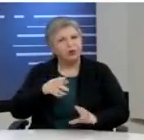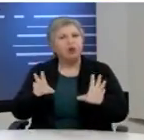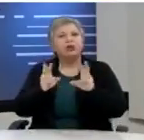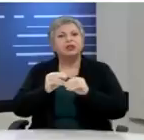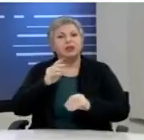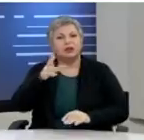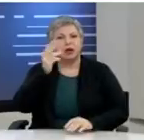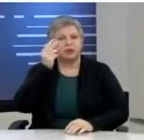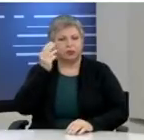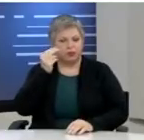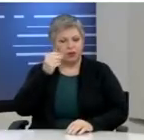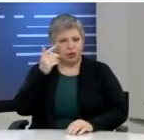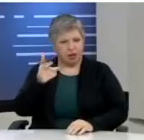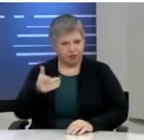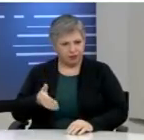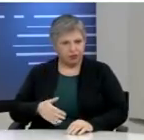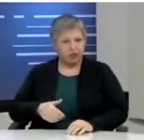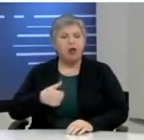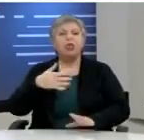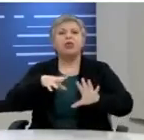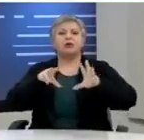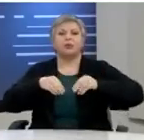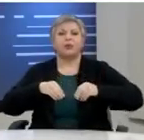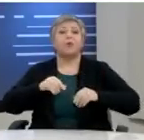προφανώς και δεν τον απεδέχτη πρώτος ο κύριος Κοντζιάς και εγώ,